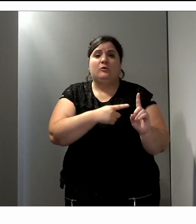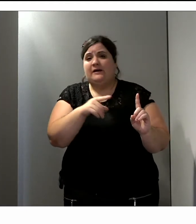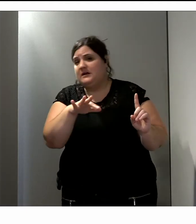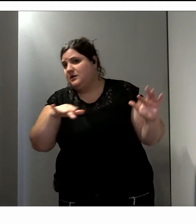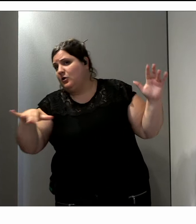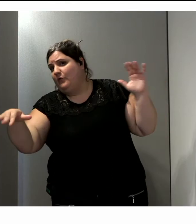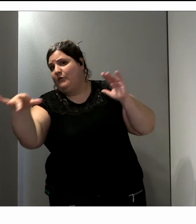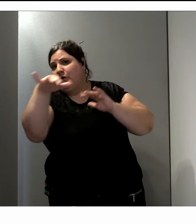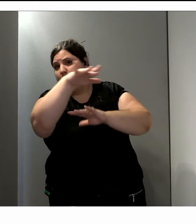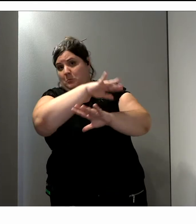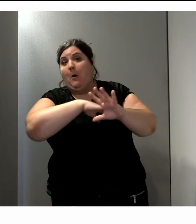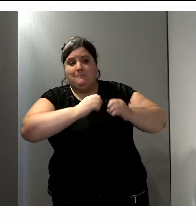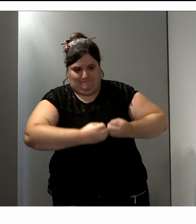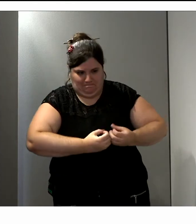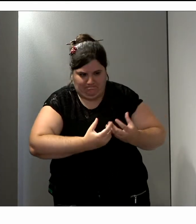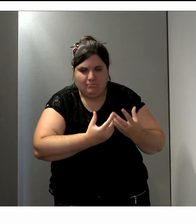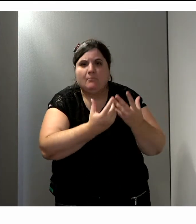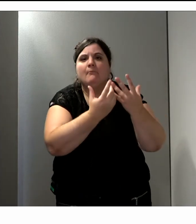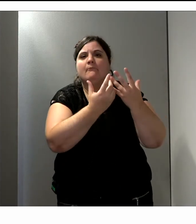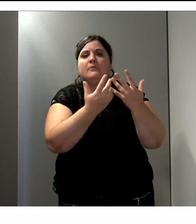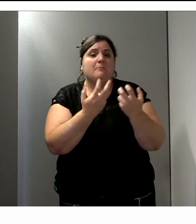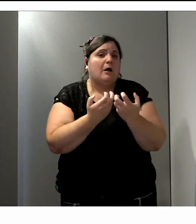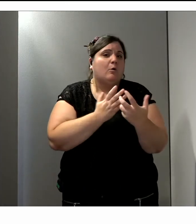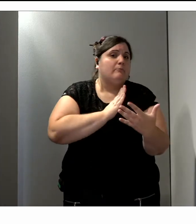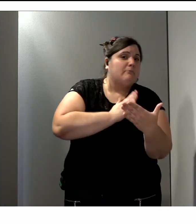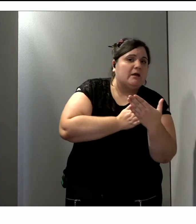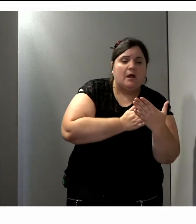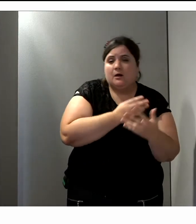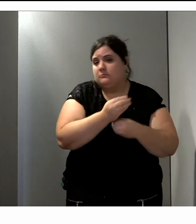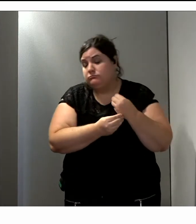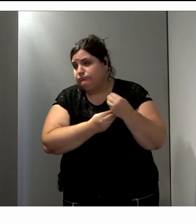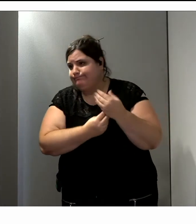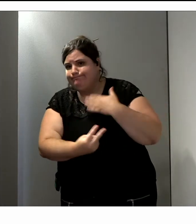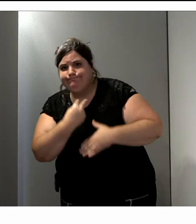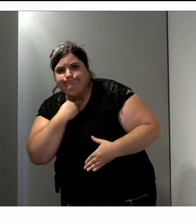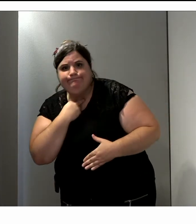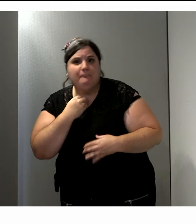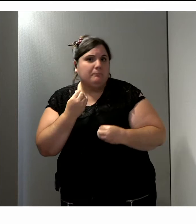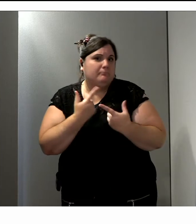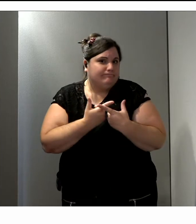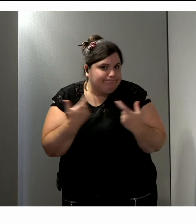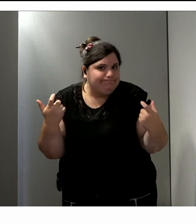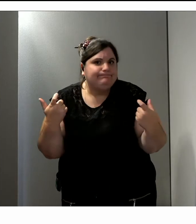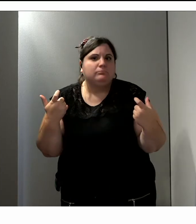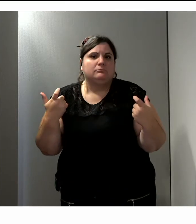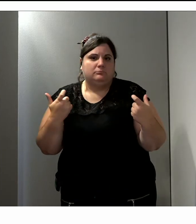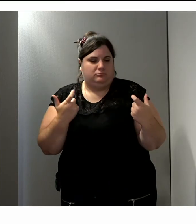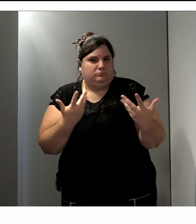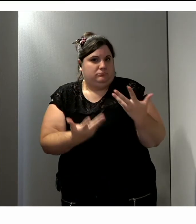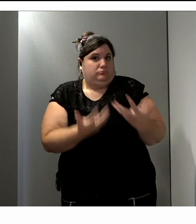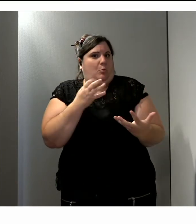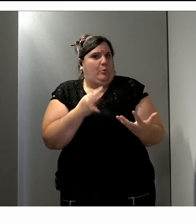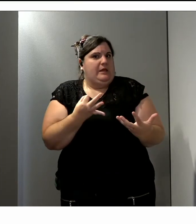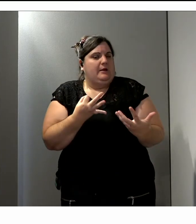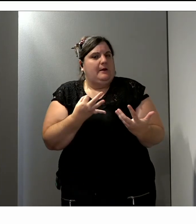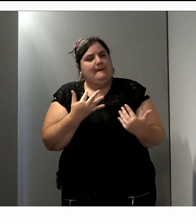avec l'environnement, avec les barrières, les obstacles qui sont dans l'environnement sont soulignés. Mais